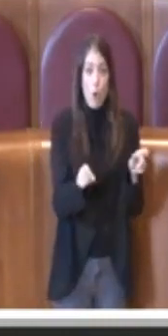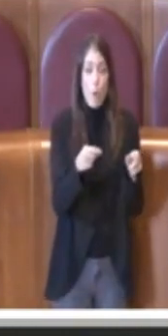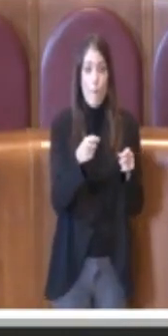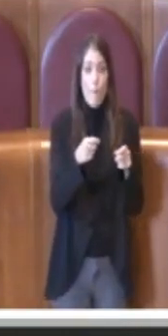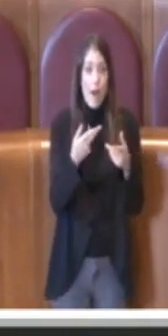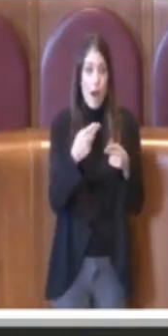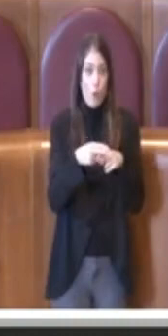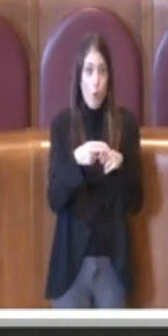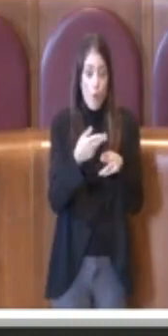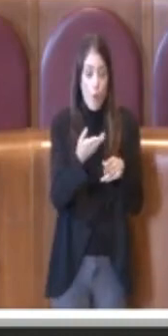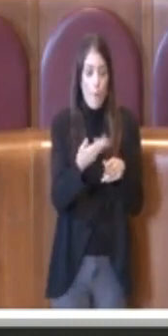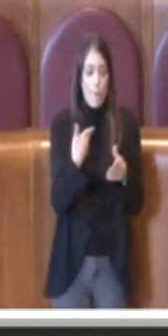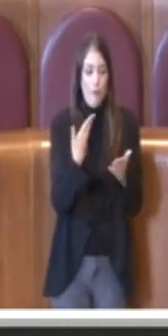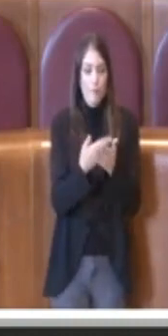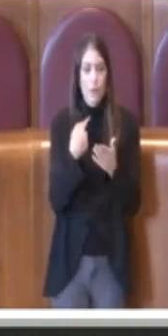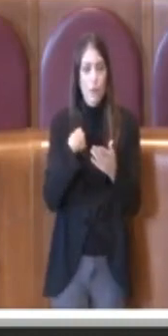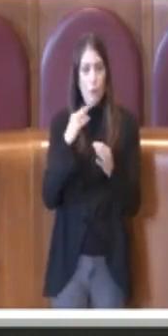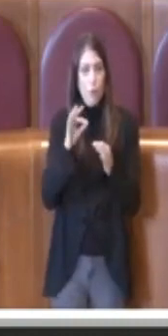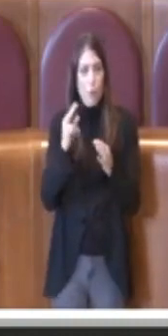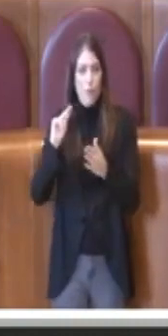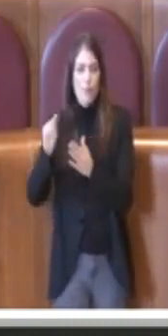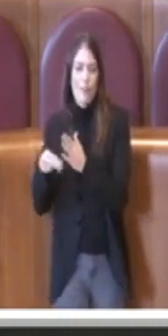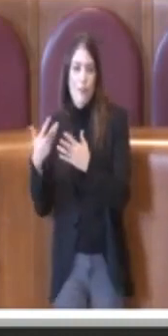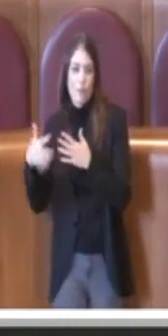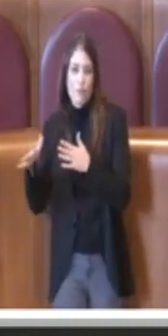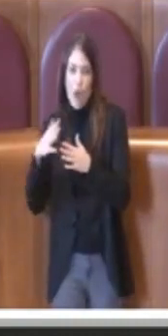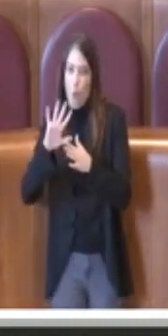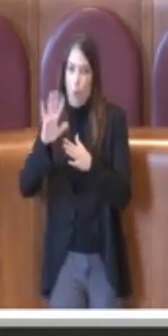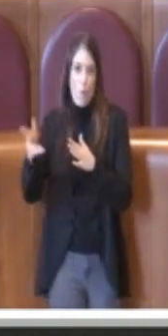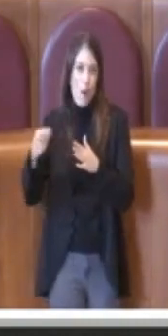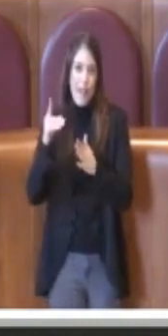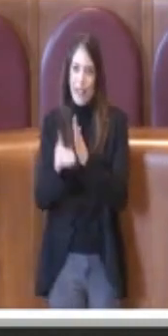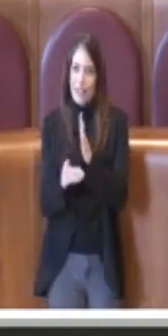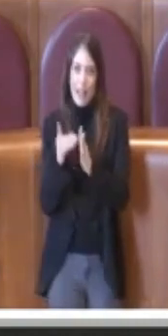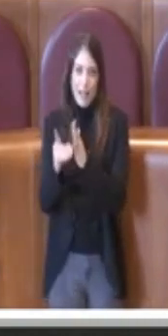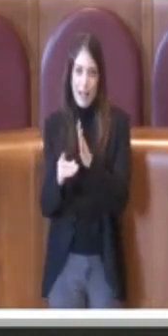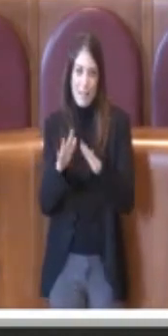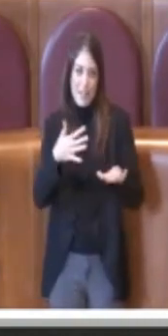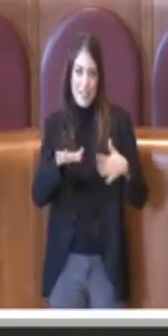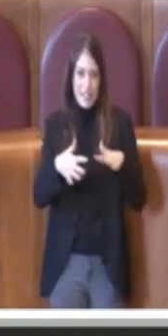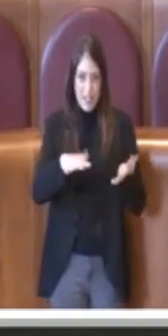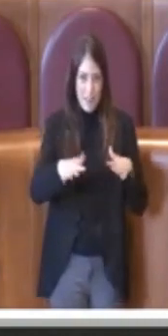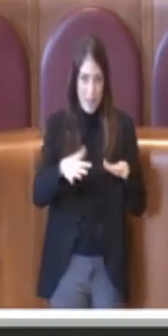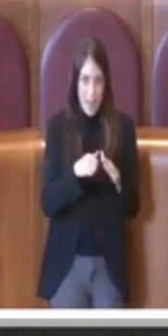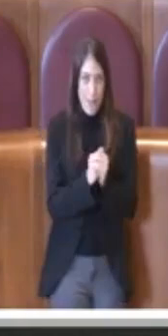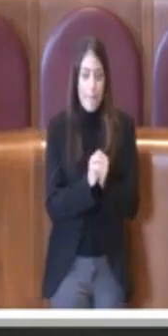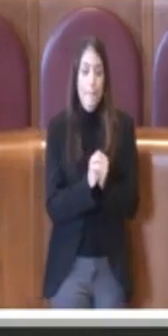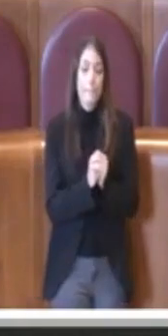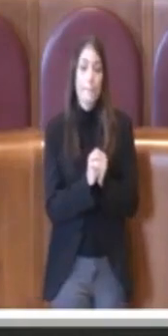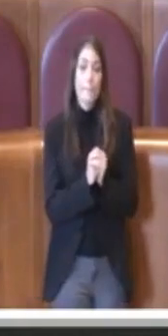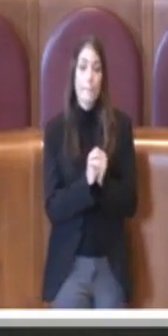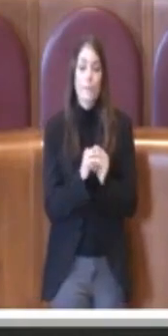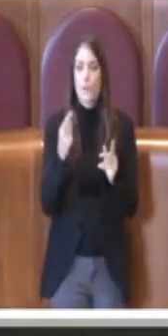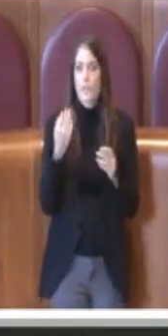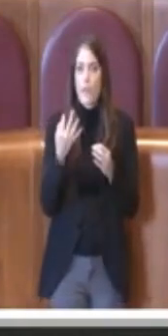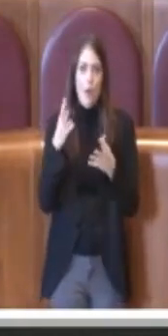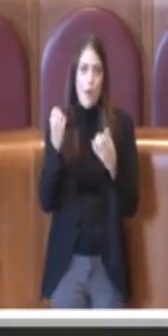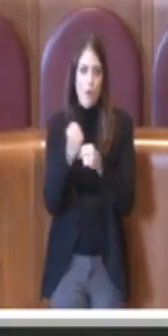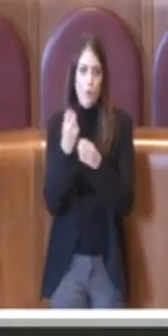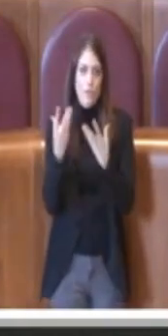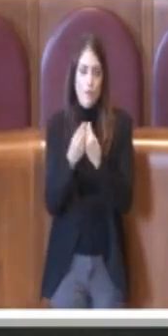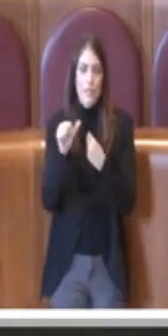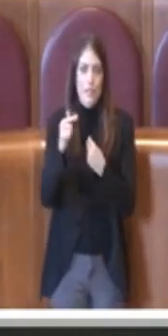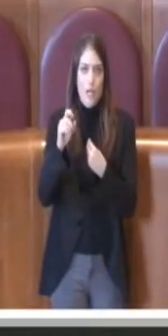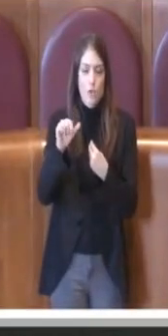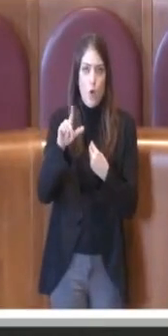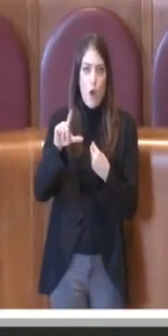io ero tra i firmatari di una delibera analoga con cui collaborammo sempre con il dottor Sasolla, e noi non riuscimmo a raggiungere